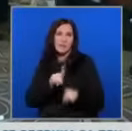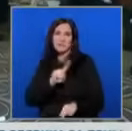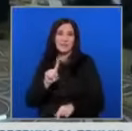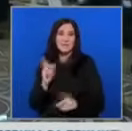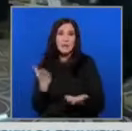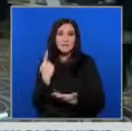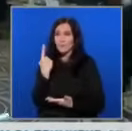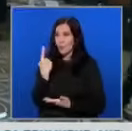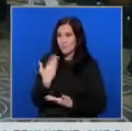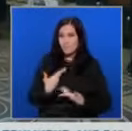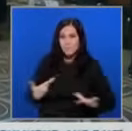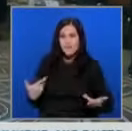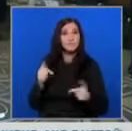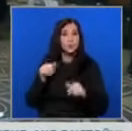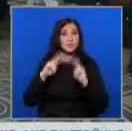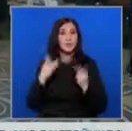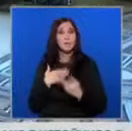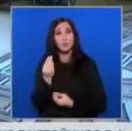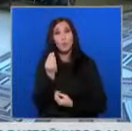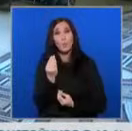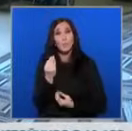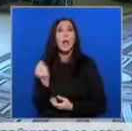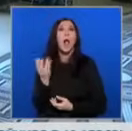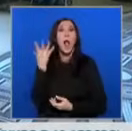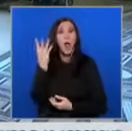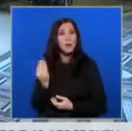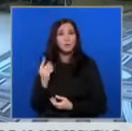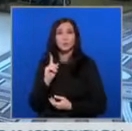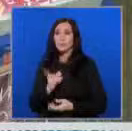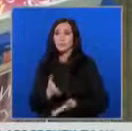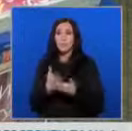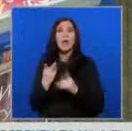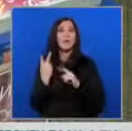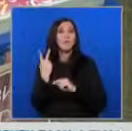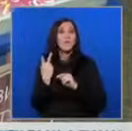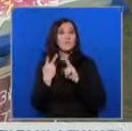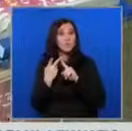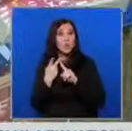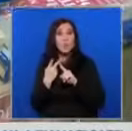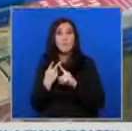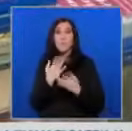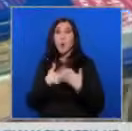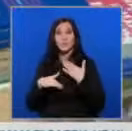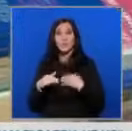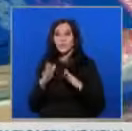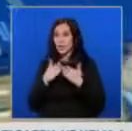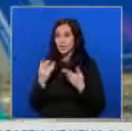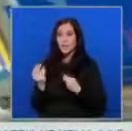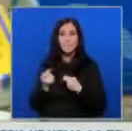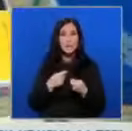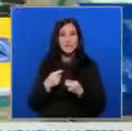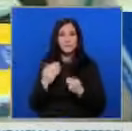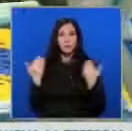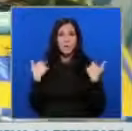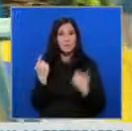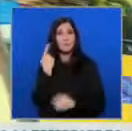ние в този свят, има някакви добри каузи, които може да подкрепяме. Това е втори благотворителен книжен базар в университета. Миналата година студентите